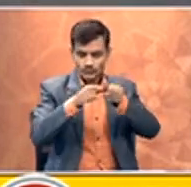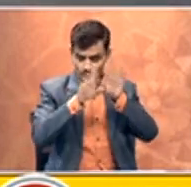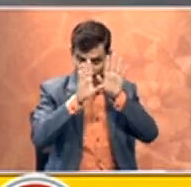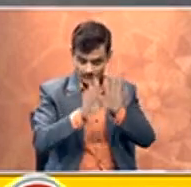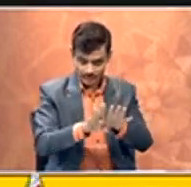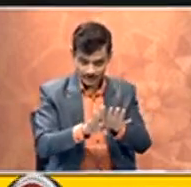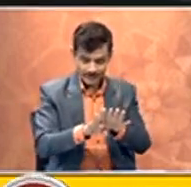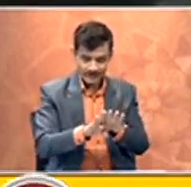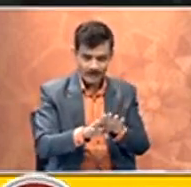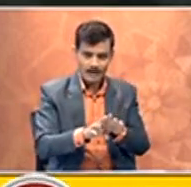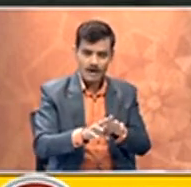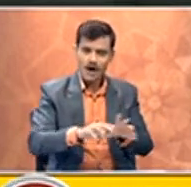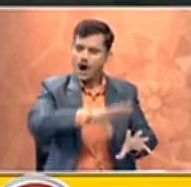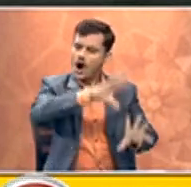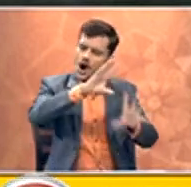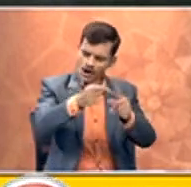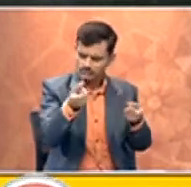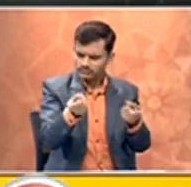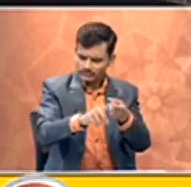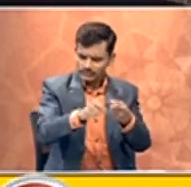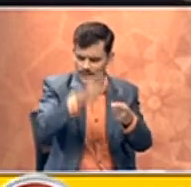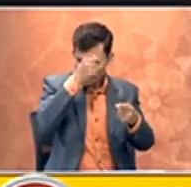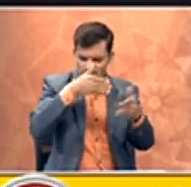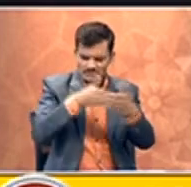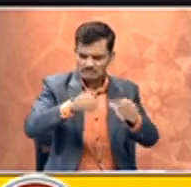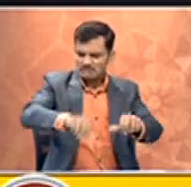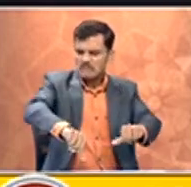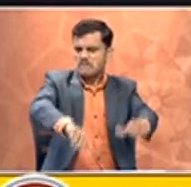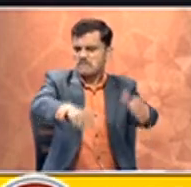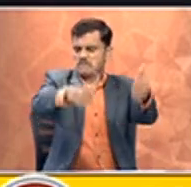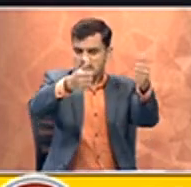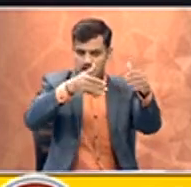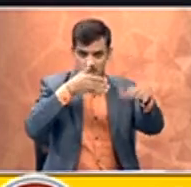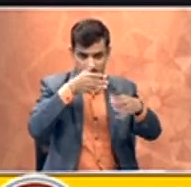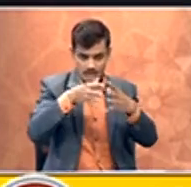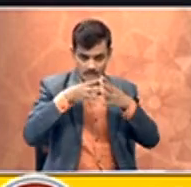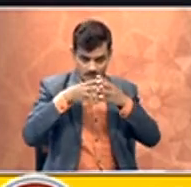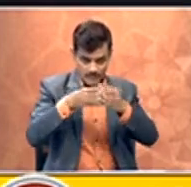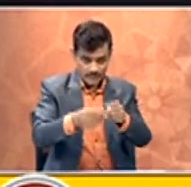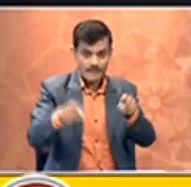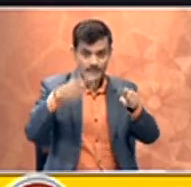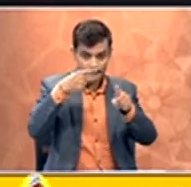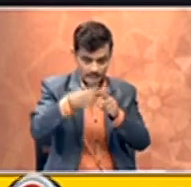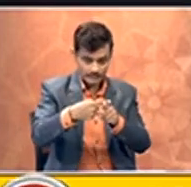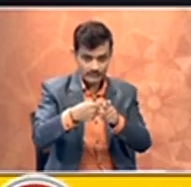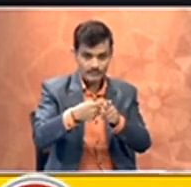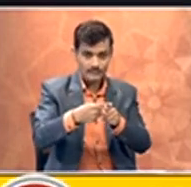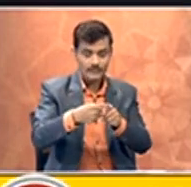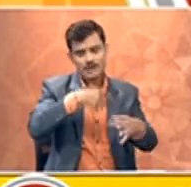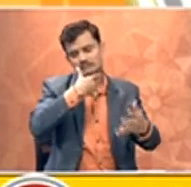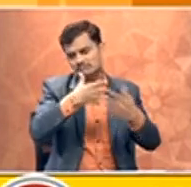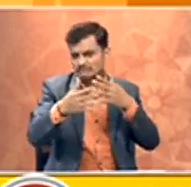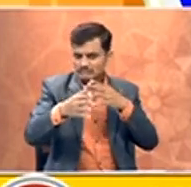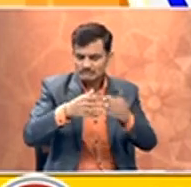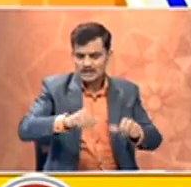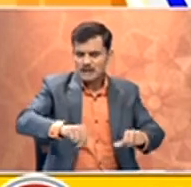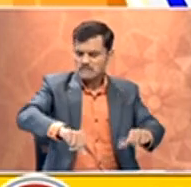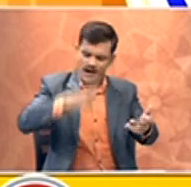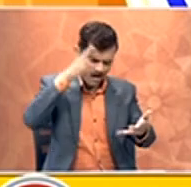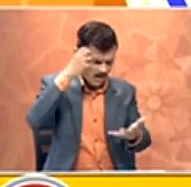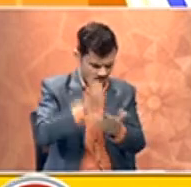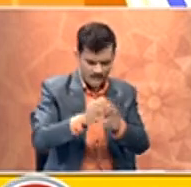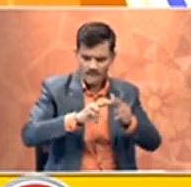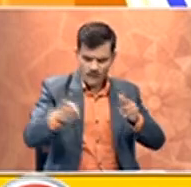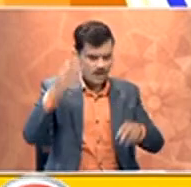जो हर हाल में जीतना चाहता है और हर हाल में जीतना जानता